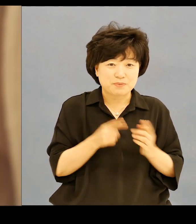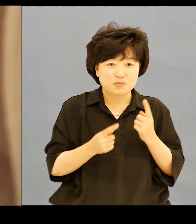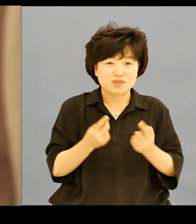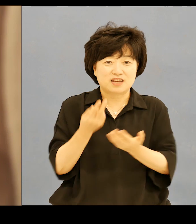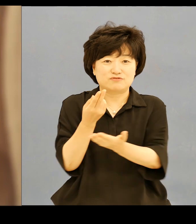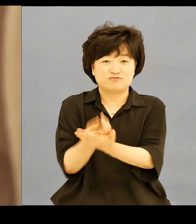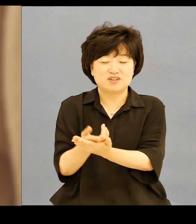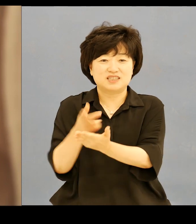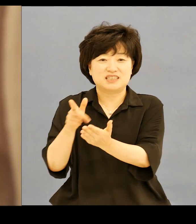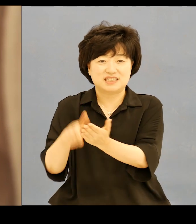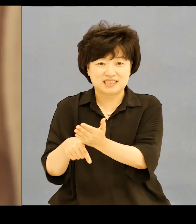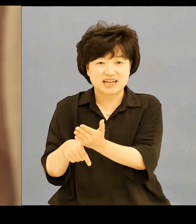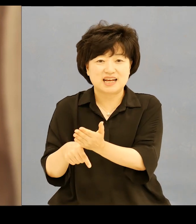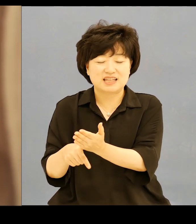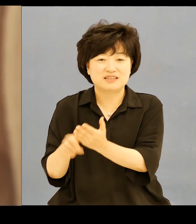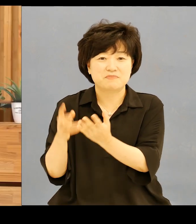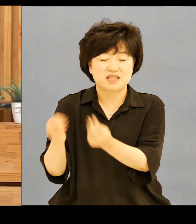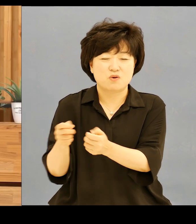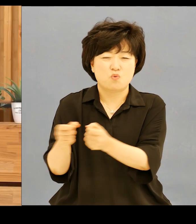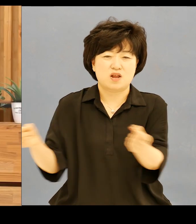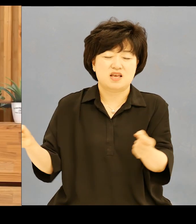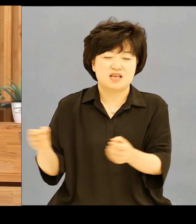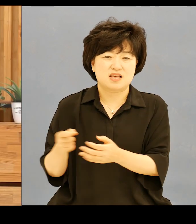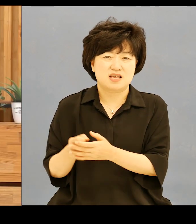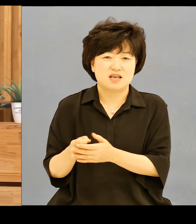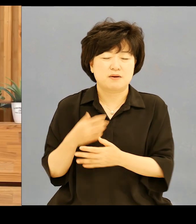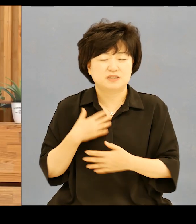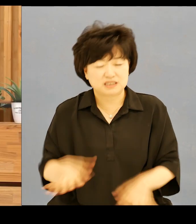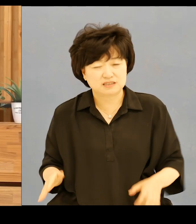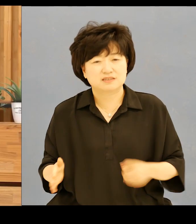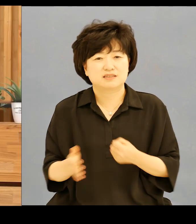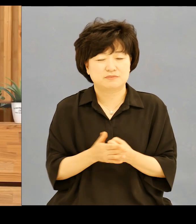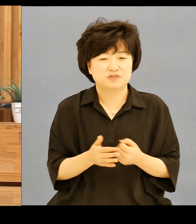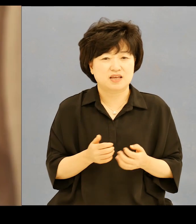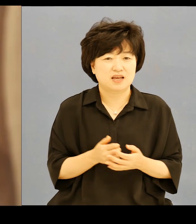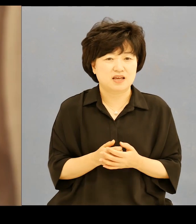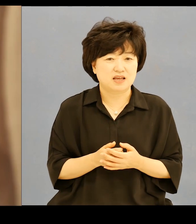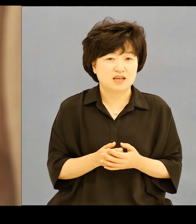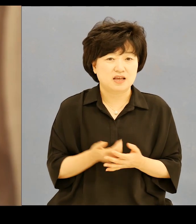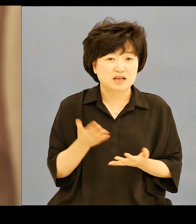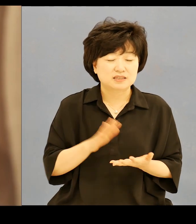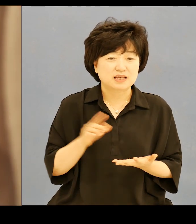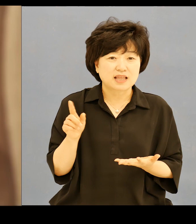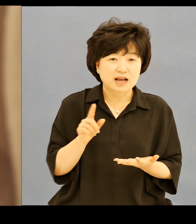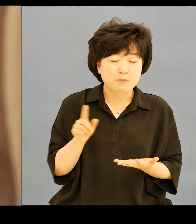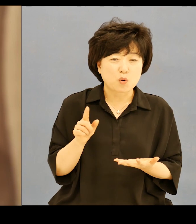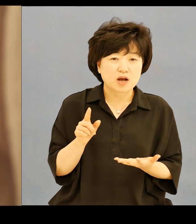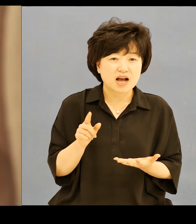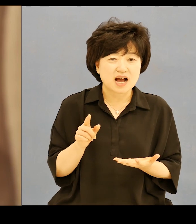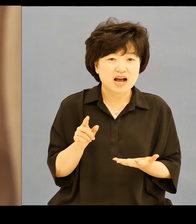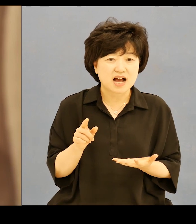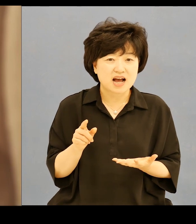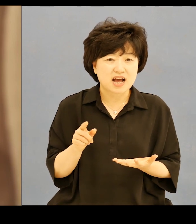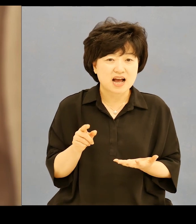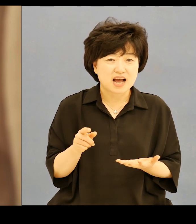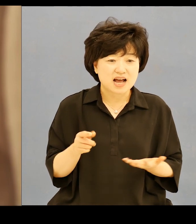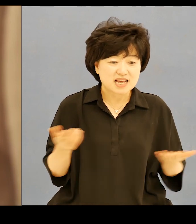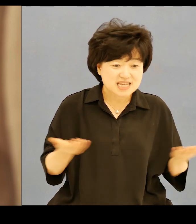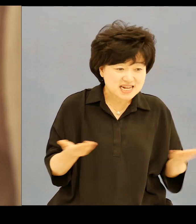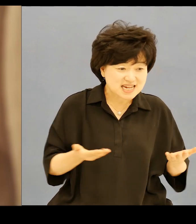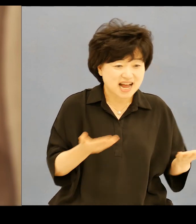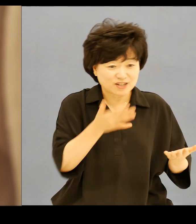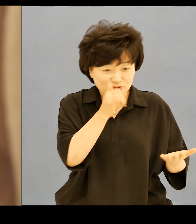시간보다 누워있는 시간이 더 많거든요. 지치니까. 네. 근데 그, 제가 뭔가를 할 수 있는 직업을